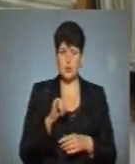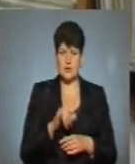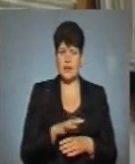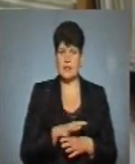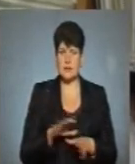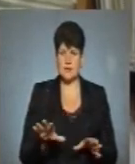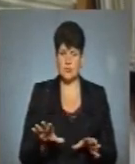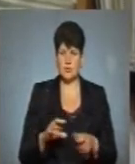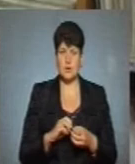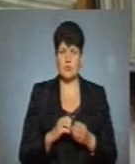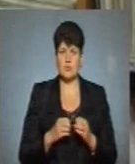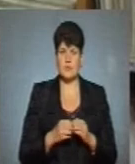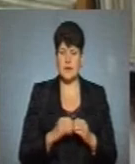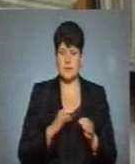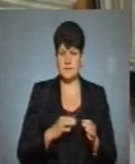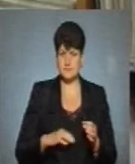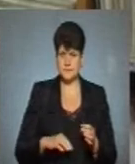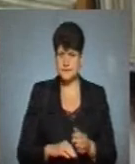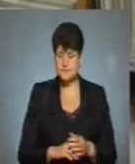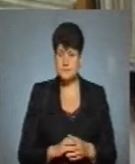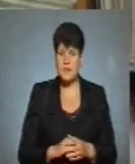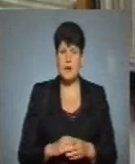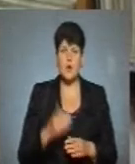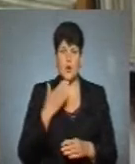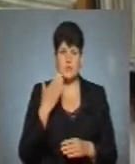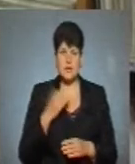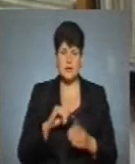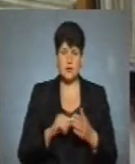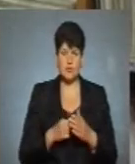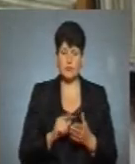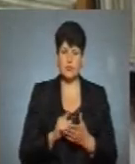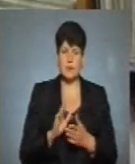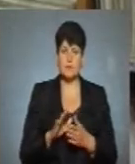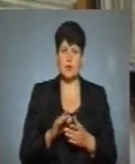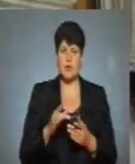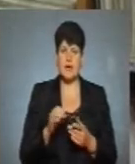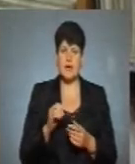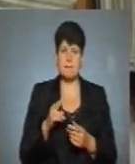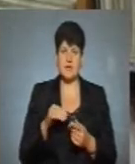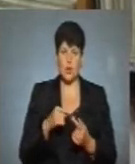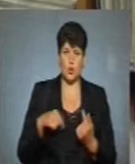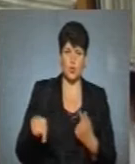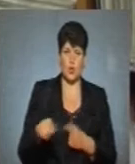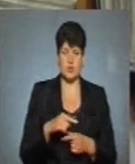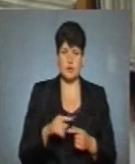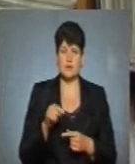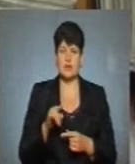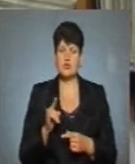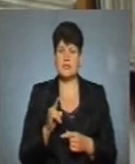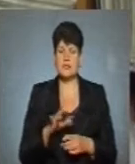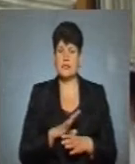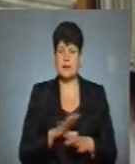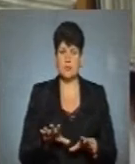розладу втравної системи. Остання довідка повинна бути про епідоточення, про те, що дитина не була в